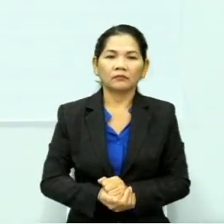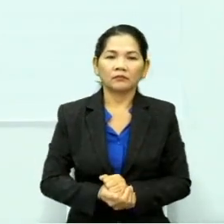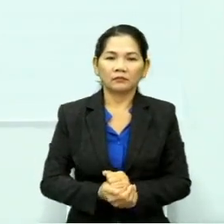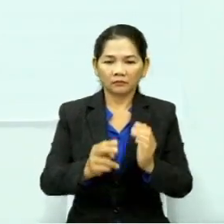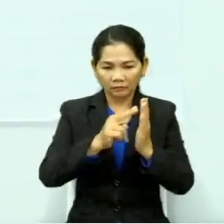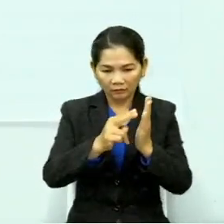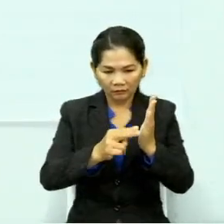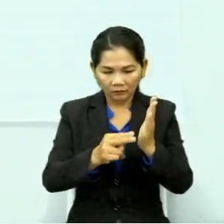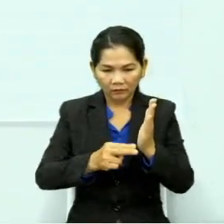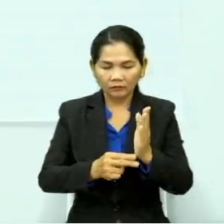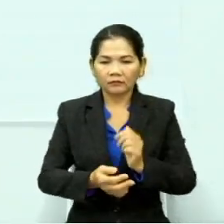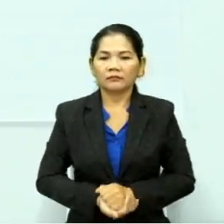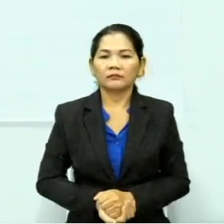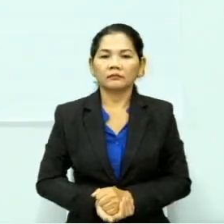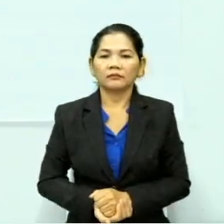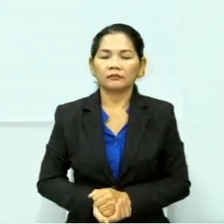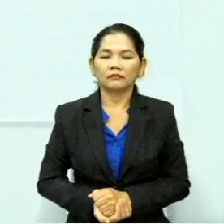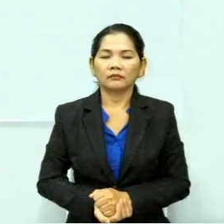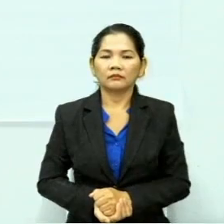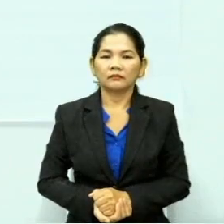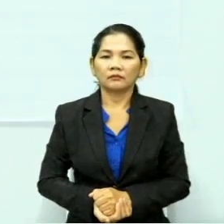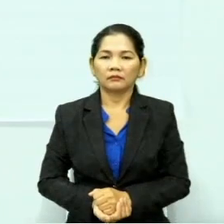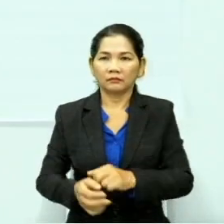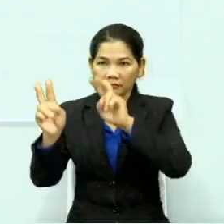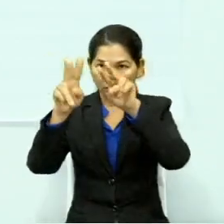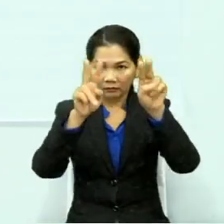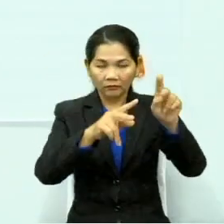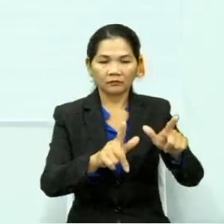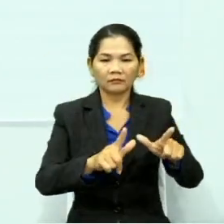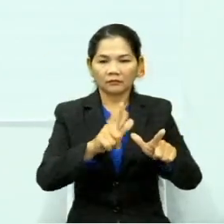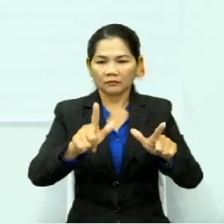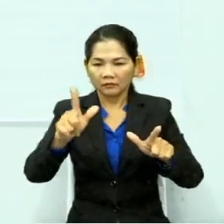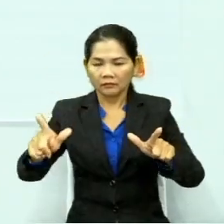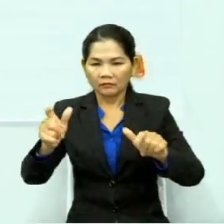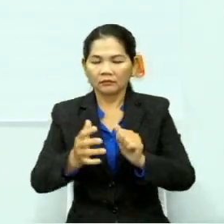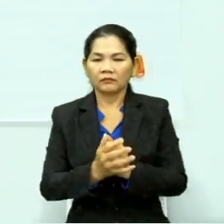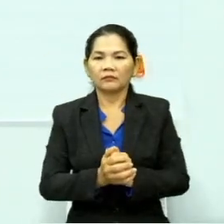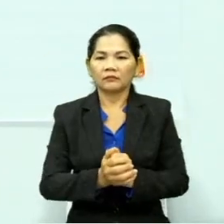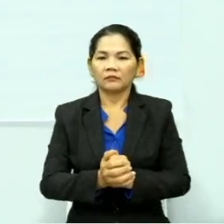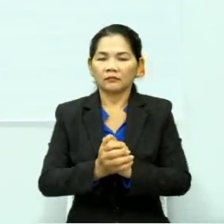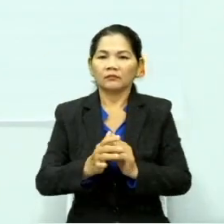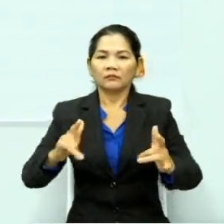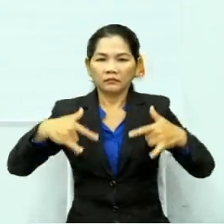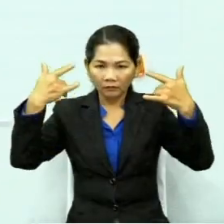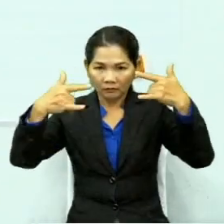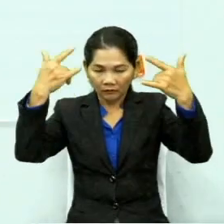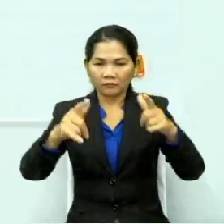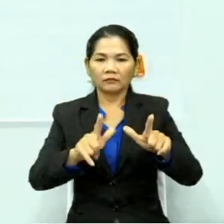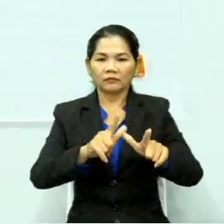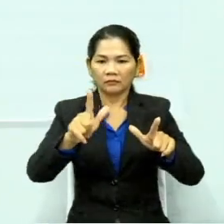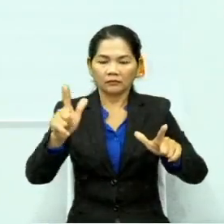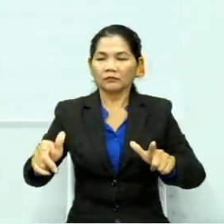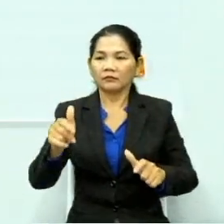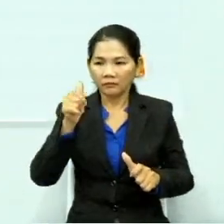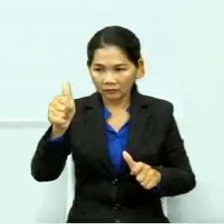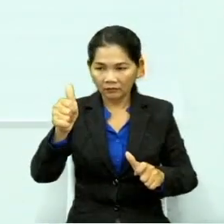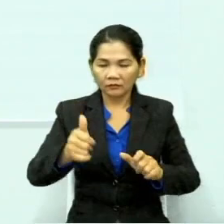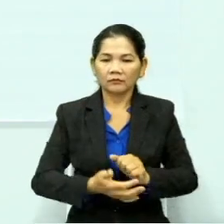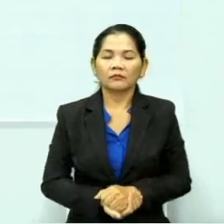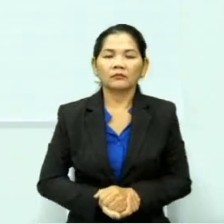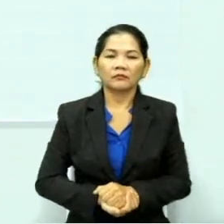tập bàn chà tê chó chuôn nằng pía bò vó chuôn nằng pía là o